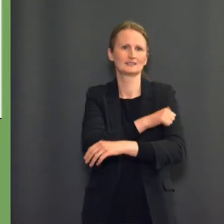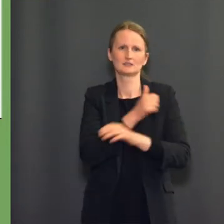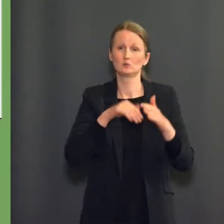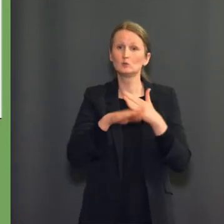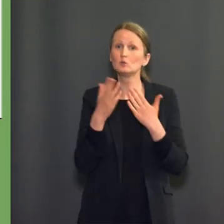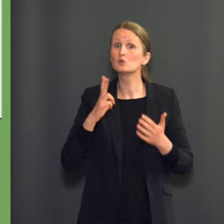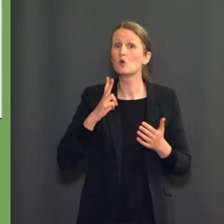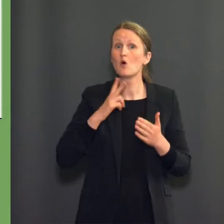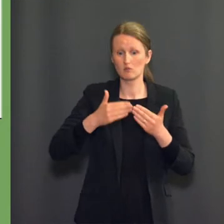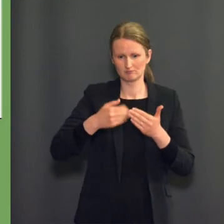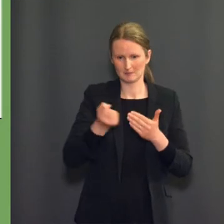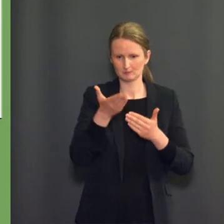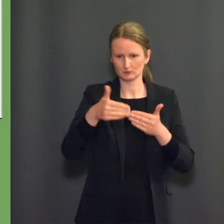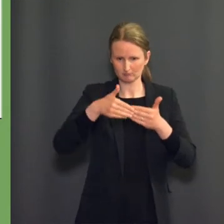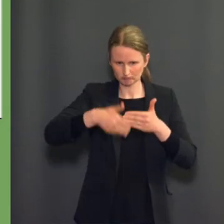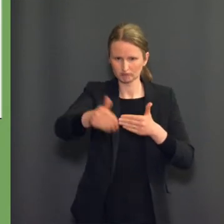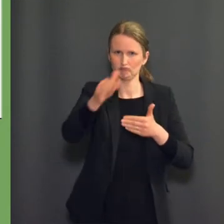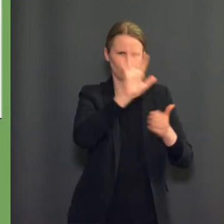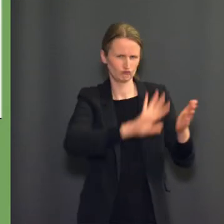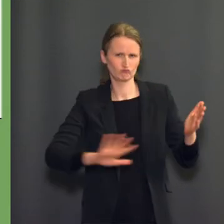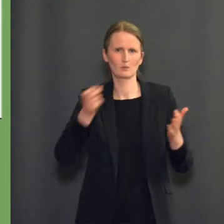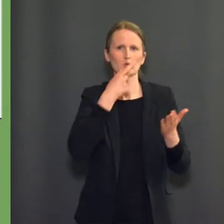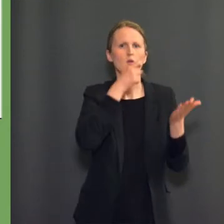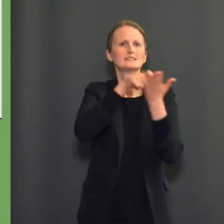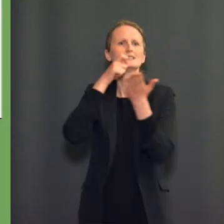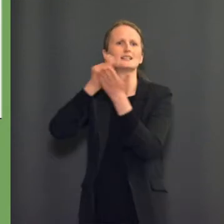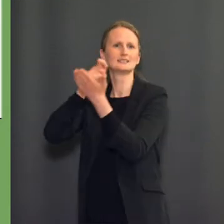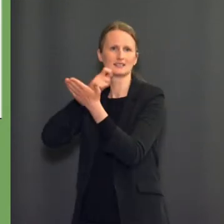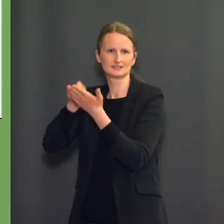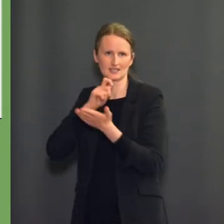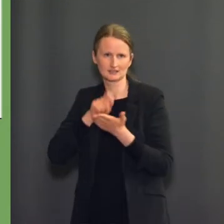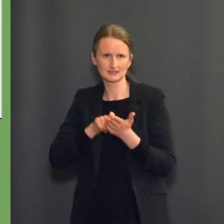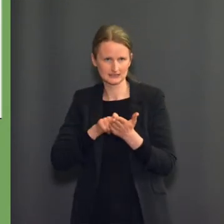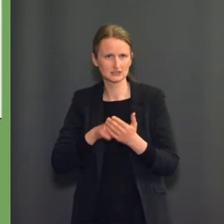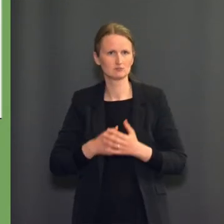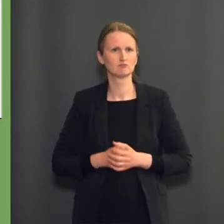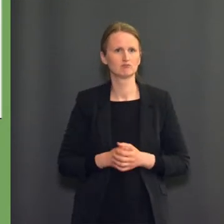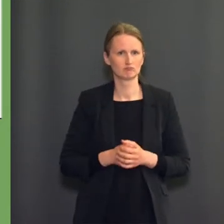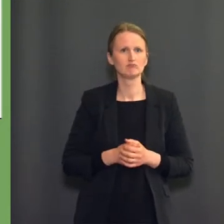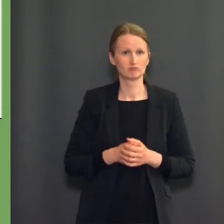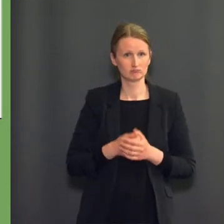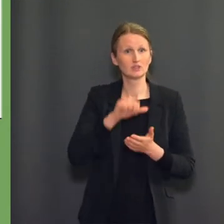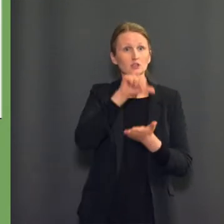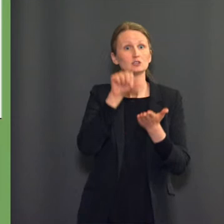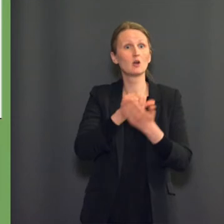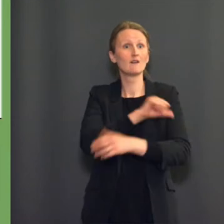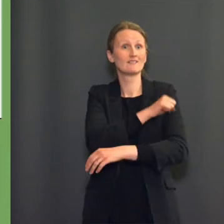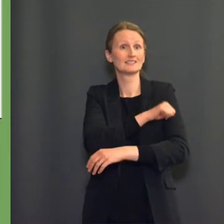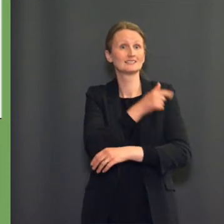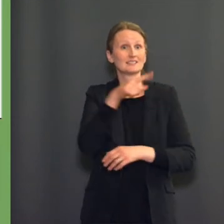Les centres qui utilisent le système seront mentionnés sur le site